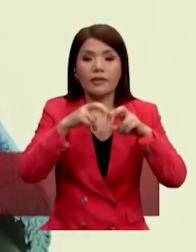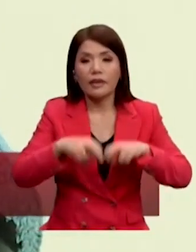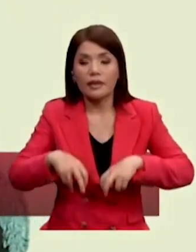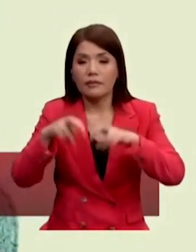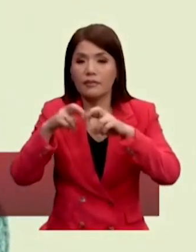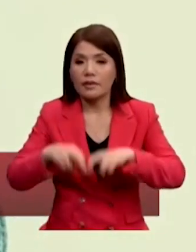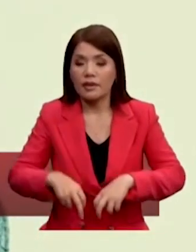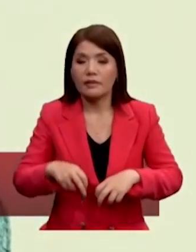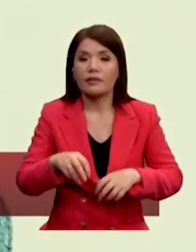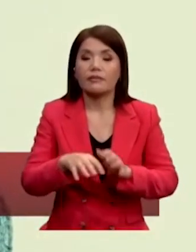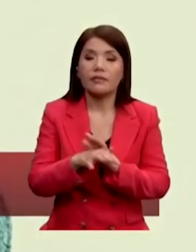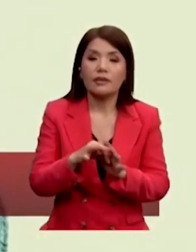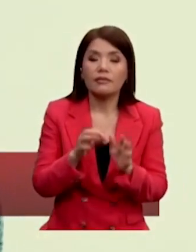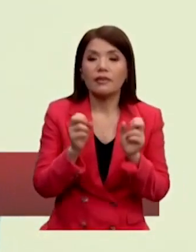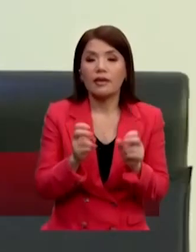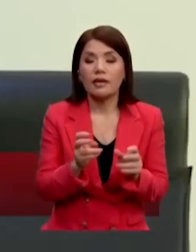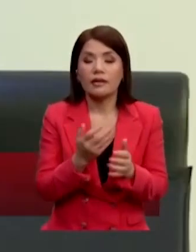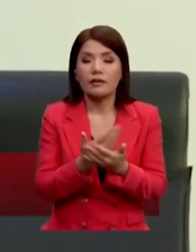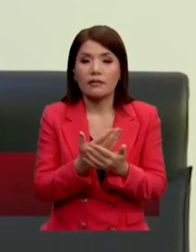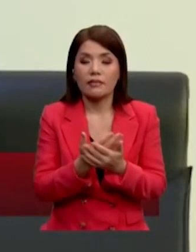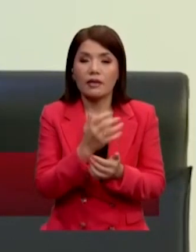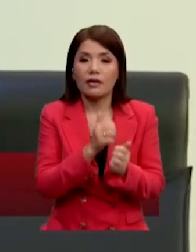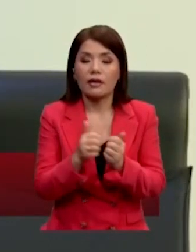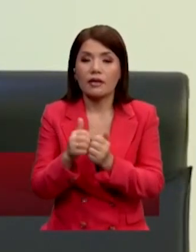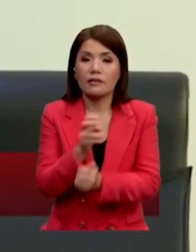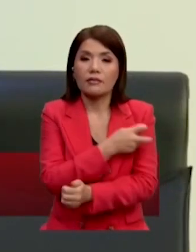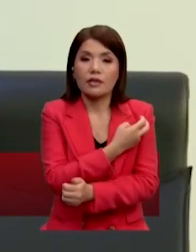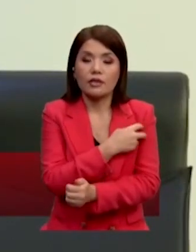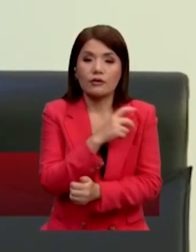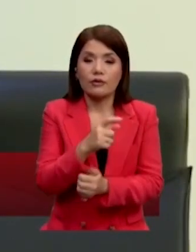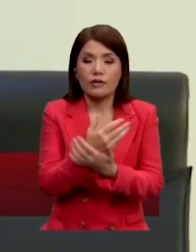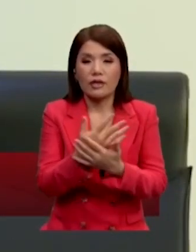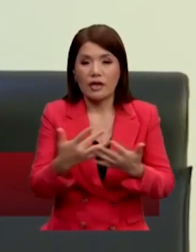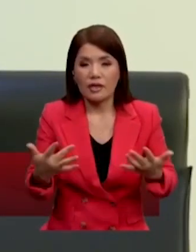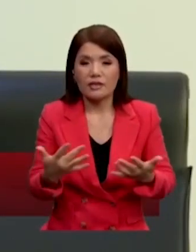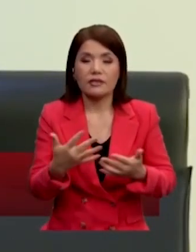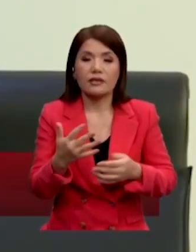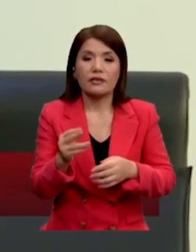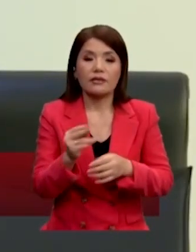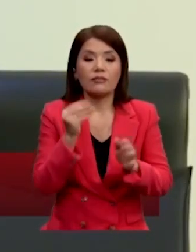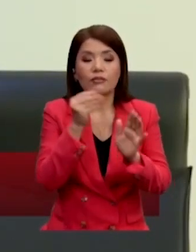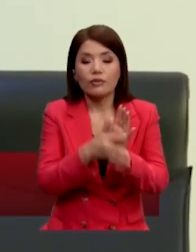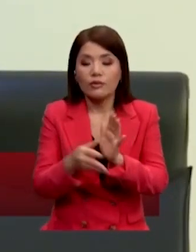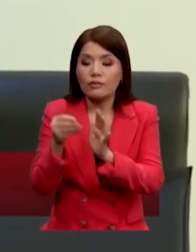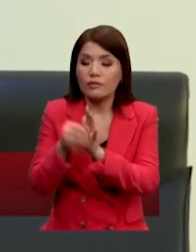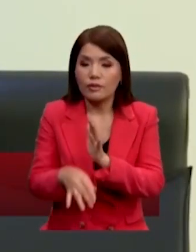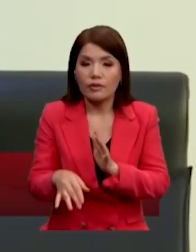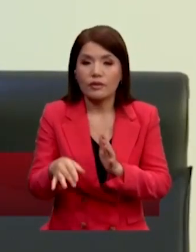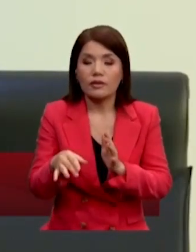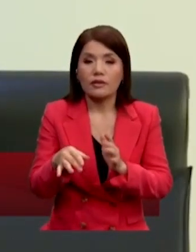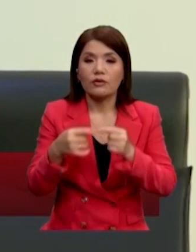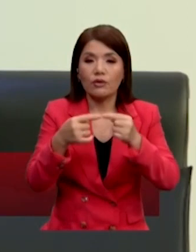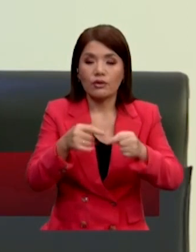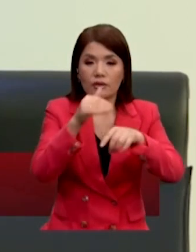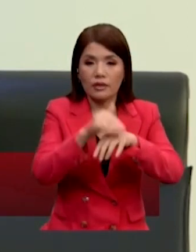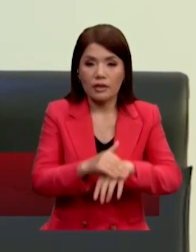жүргізіп жатырмыз. Осы ауруханадағы әрбір медициналық қызметтің түрлеріне жұмсалған қаржылардың